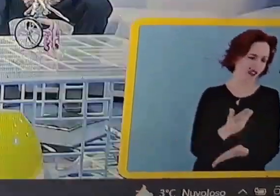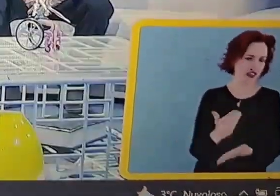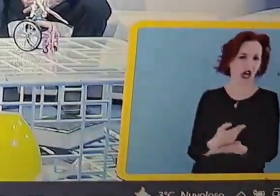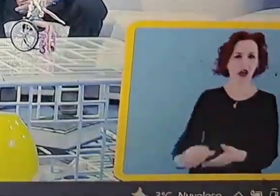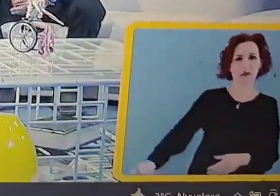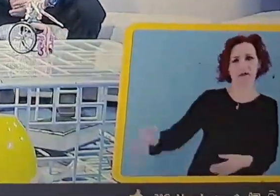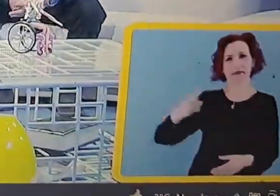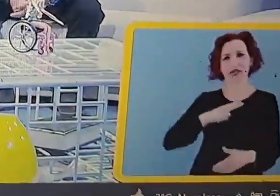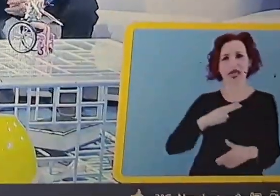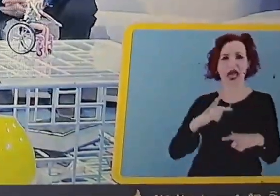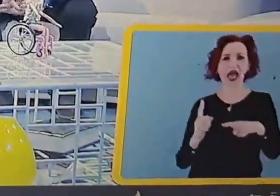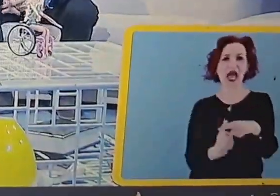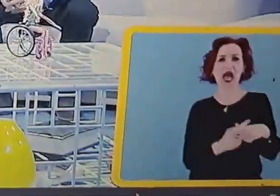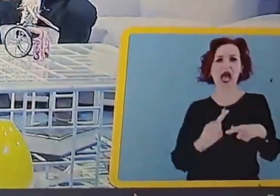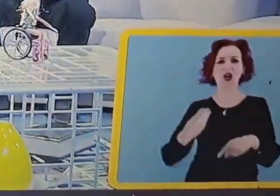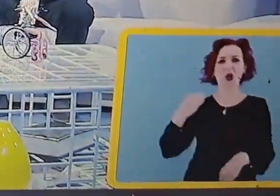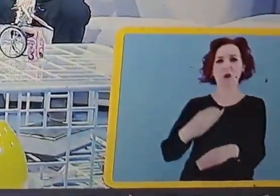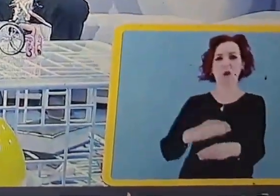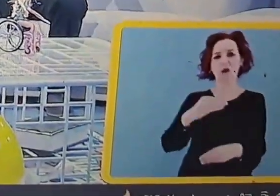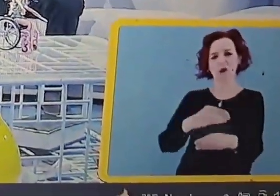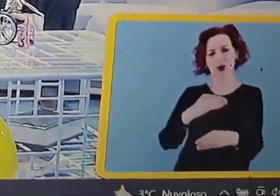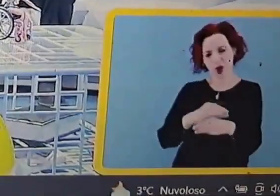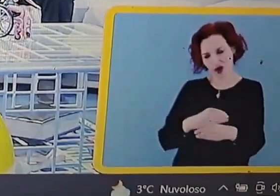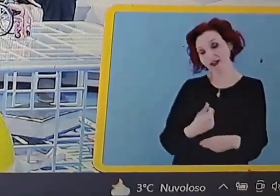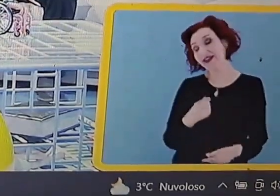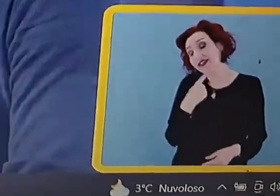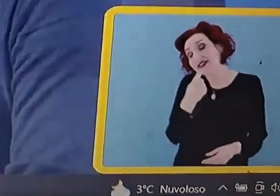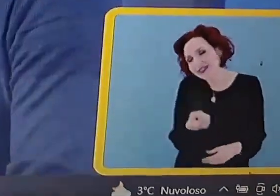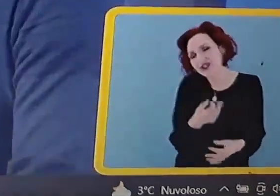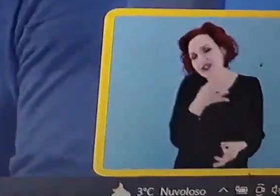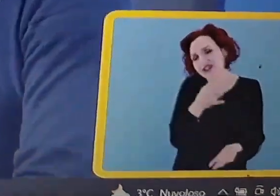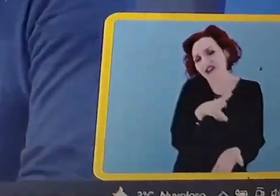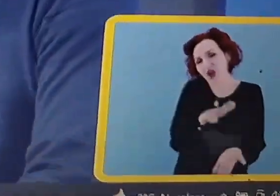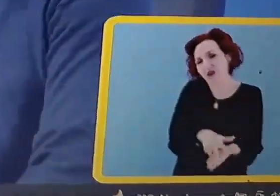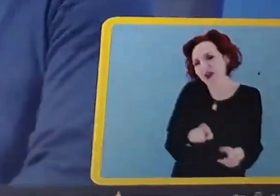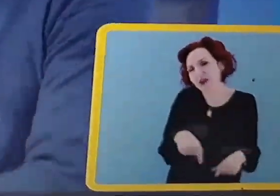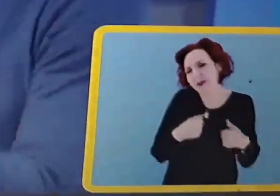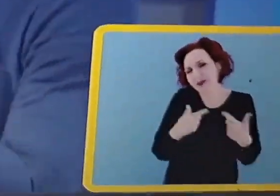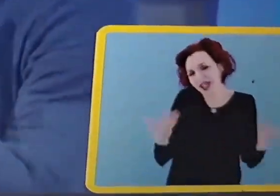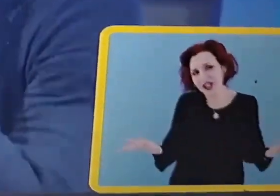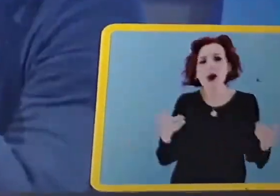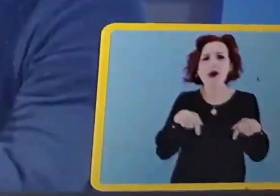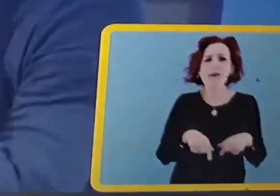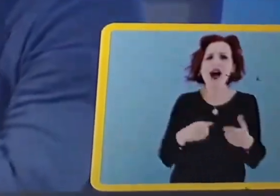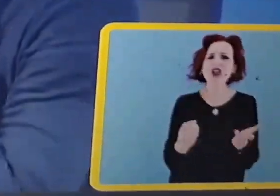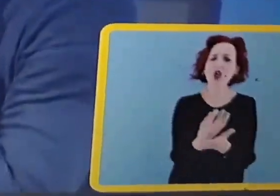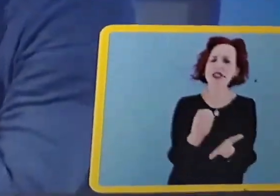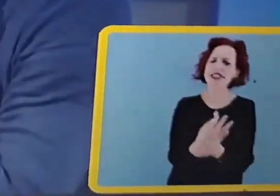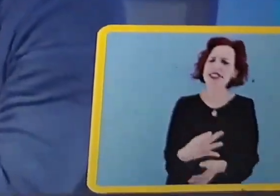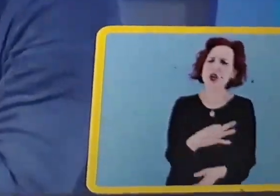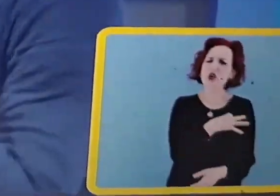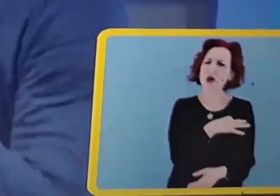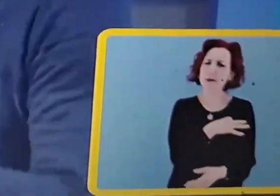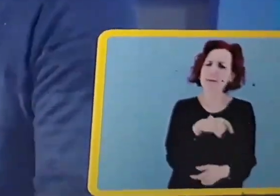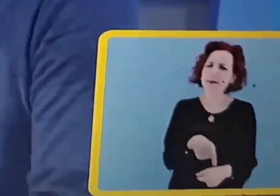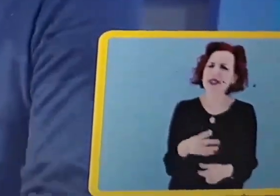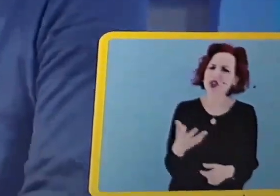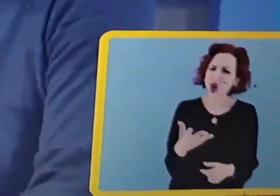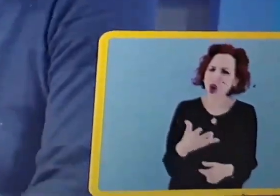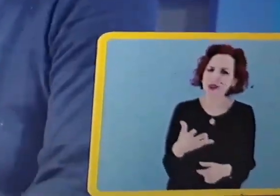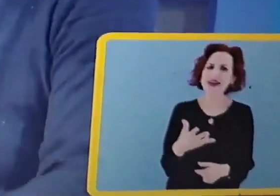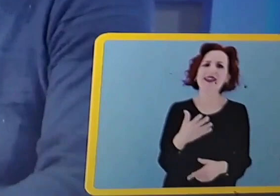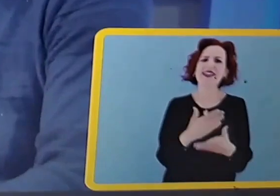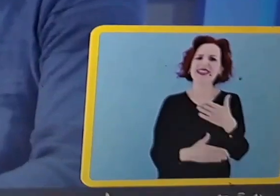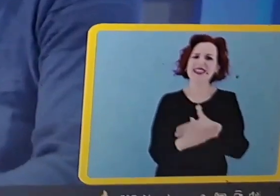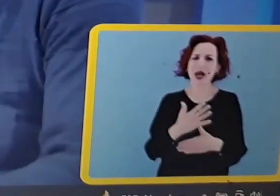umore, dicendolo me l'ho confermato pure io. La notizia che mi ha colpito stavolta è che i disabili di una